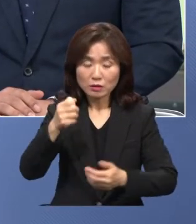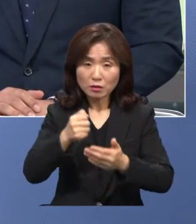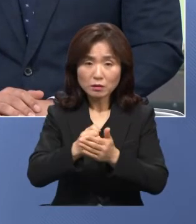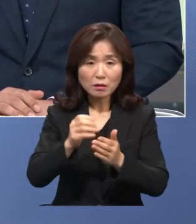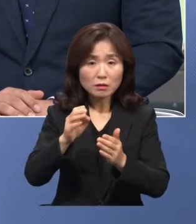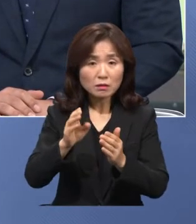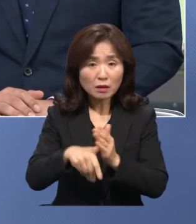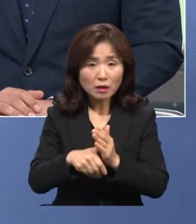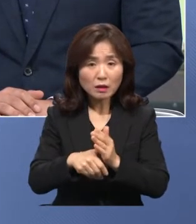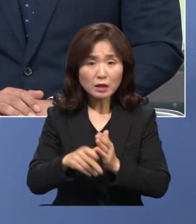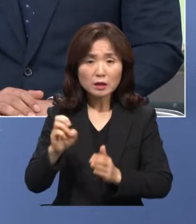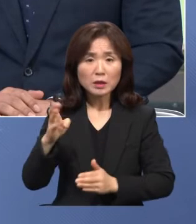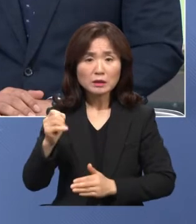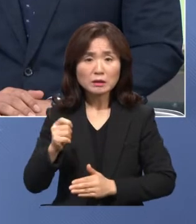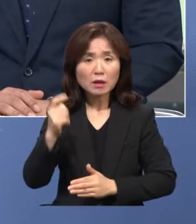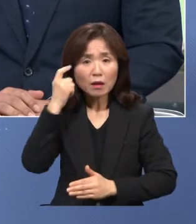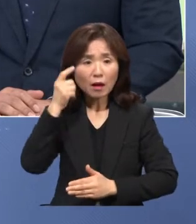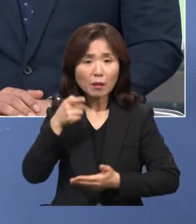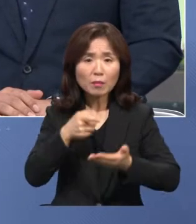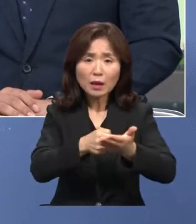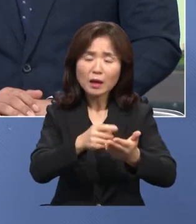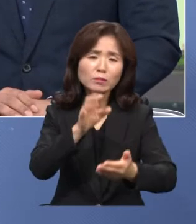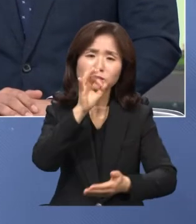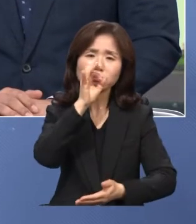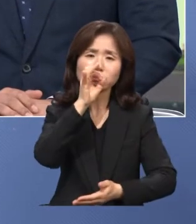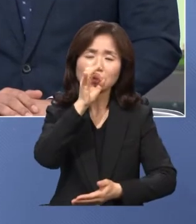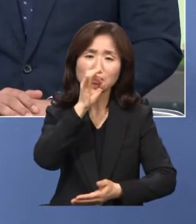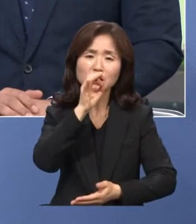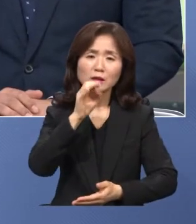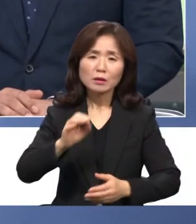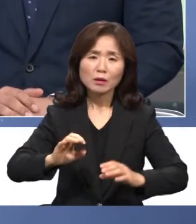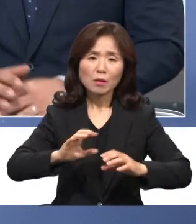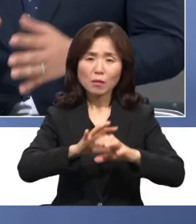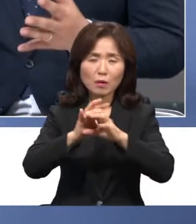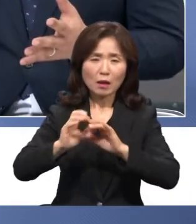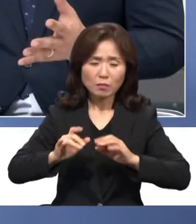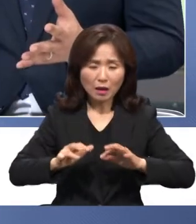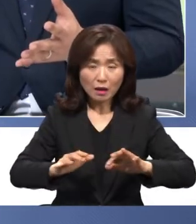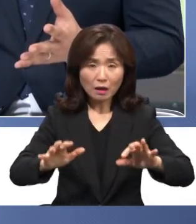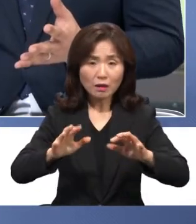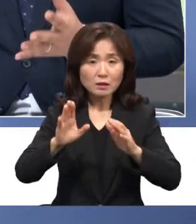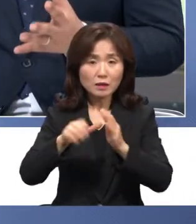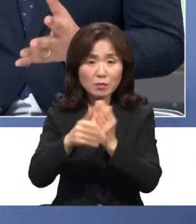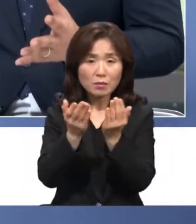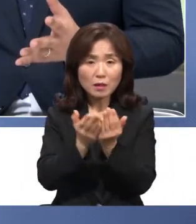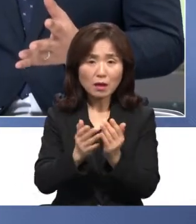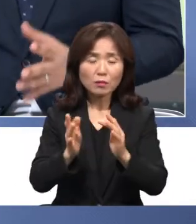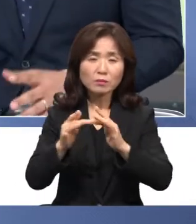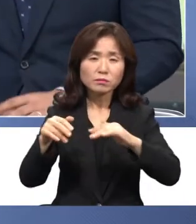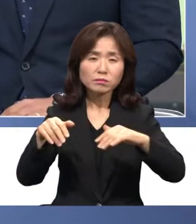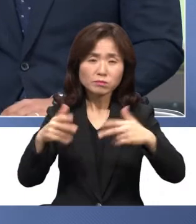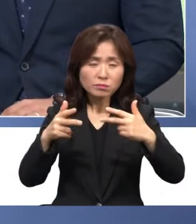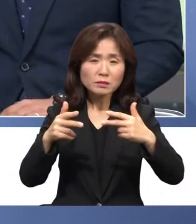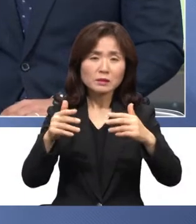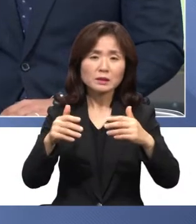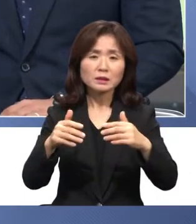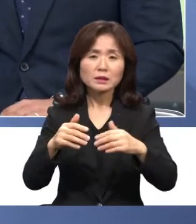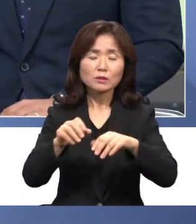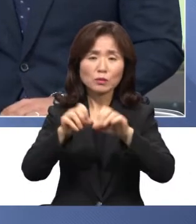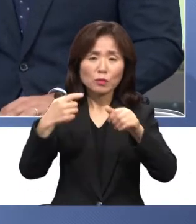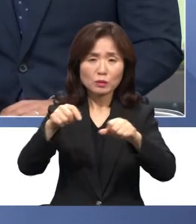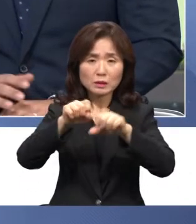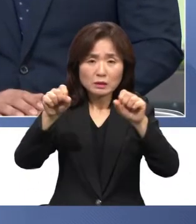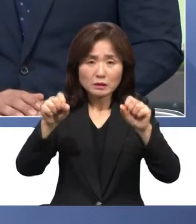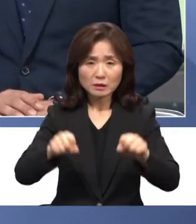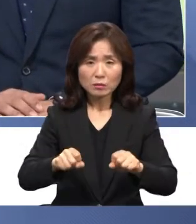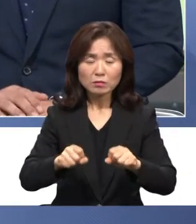어떤 의견도 낼 수 없는 구조이고 요 또 포스트 코너 시대를 맞아서 원격 교육 시스템을 이용하는 새로운 책무 같은것이 ebs